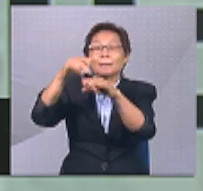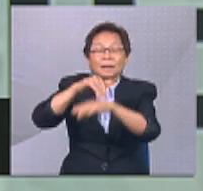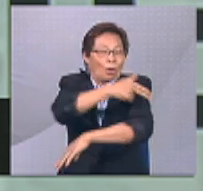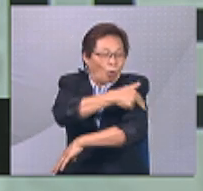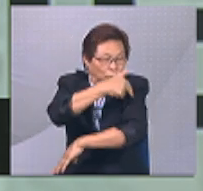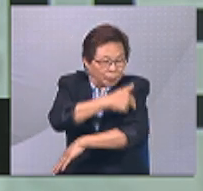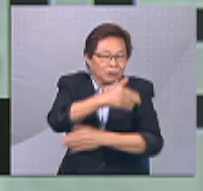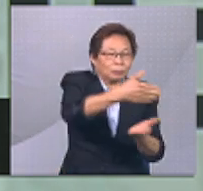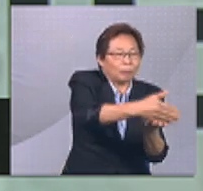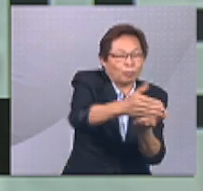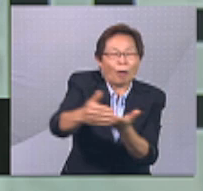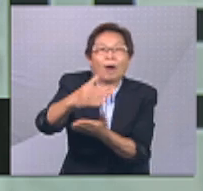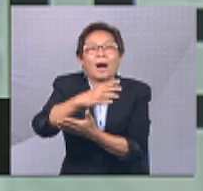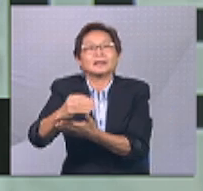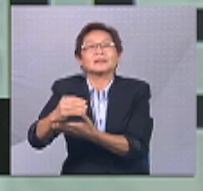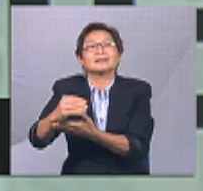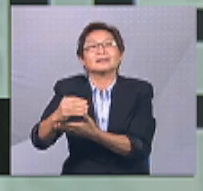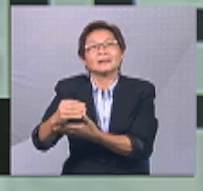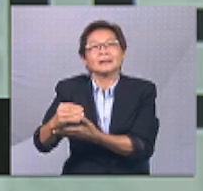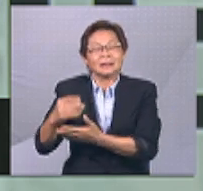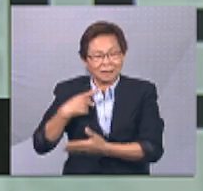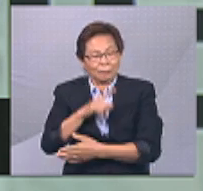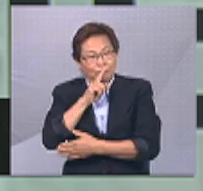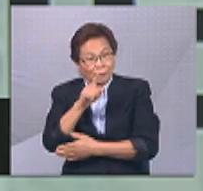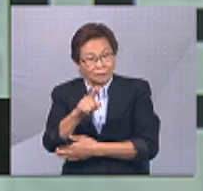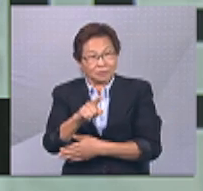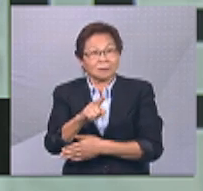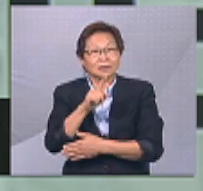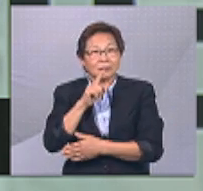ataupun ke klinik kesihatan. Jadi kita pastikan